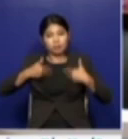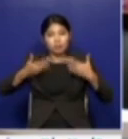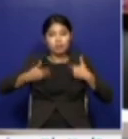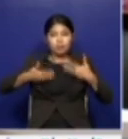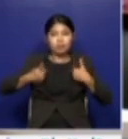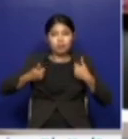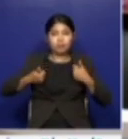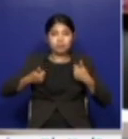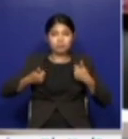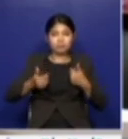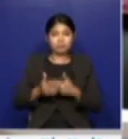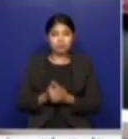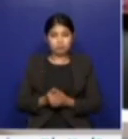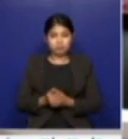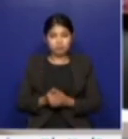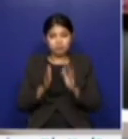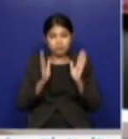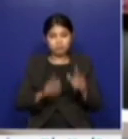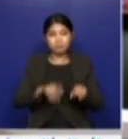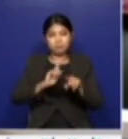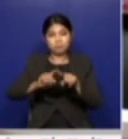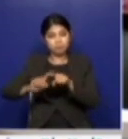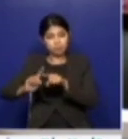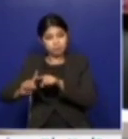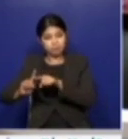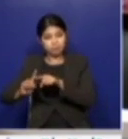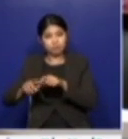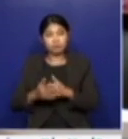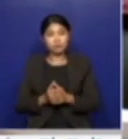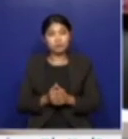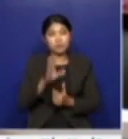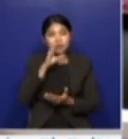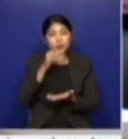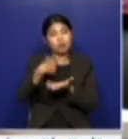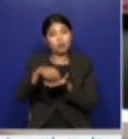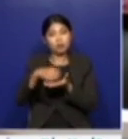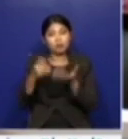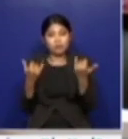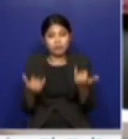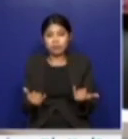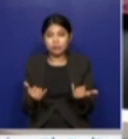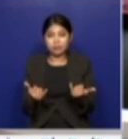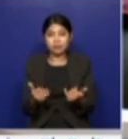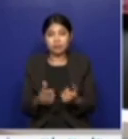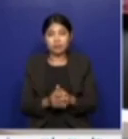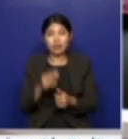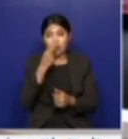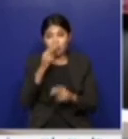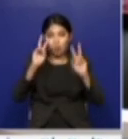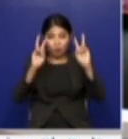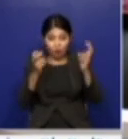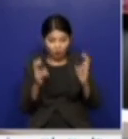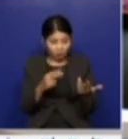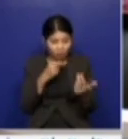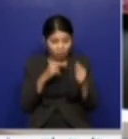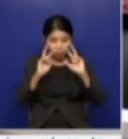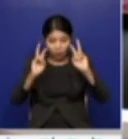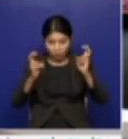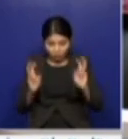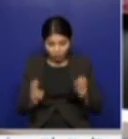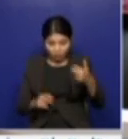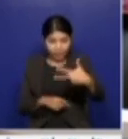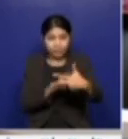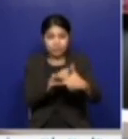ชนหลายท่านกล่าวณที่นี้เลยนะครับว่าเห็นจะติแล้วเป็นที่น่าเสียดาย